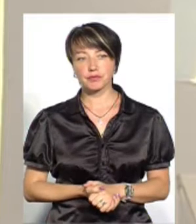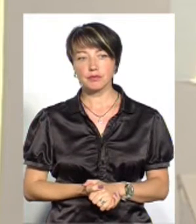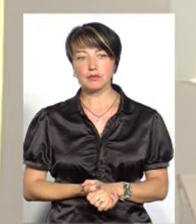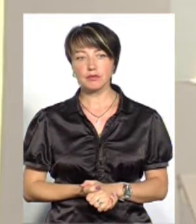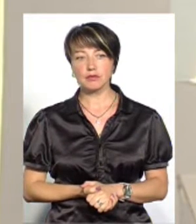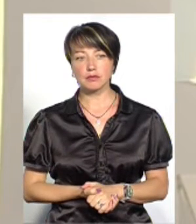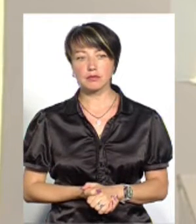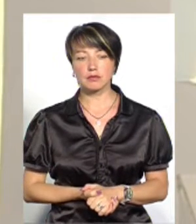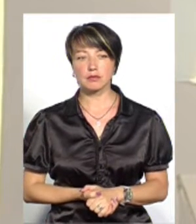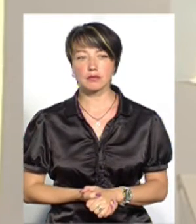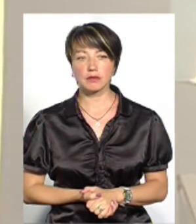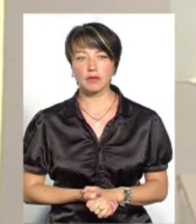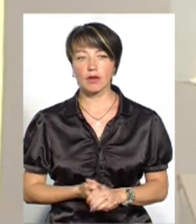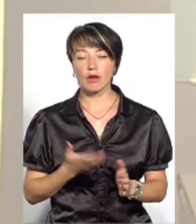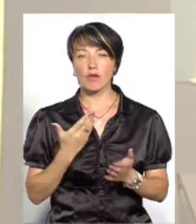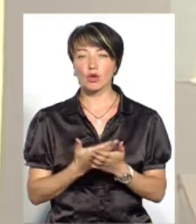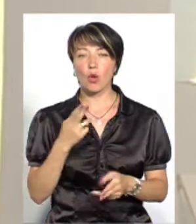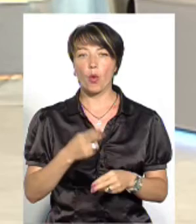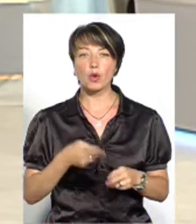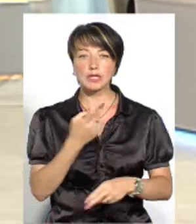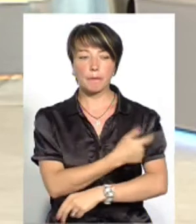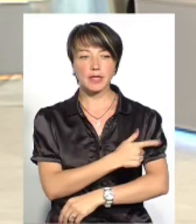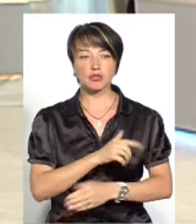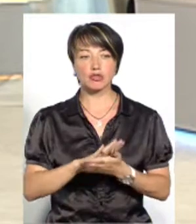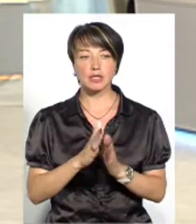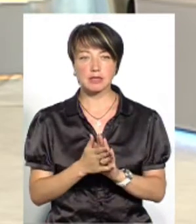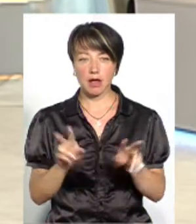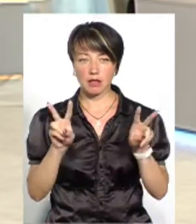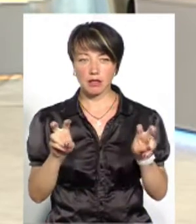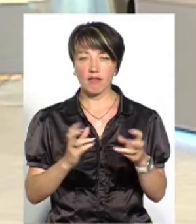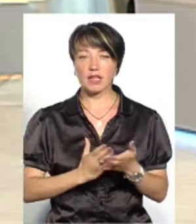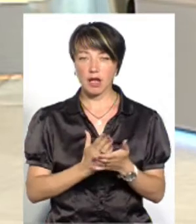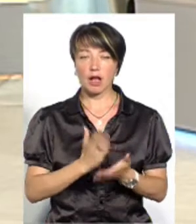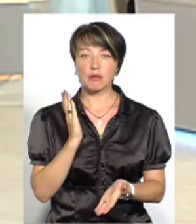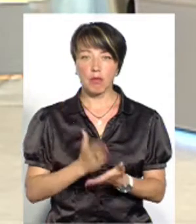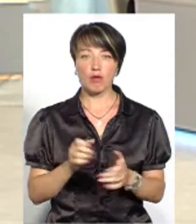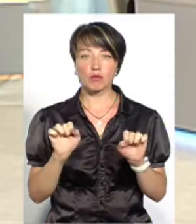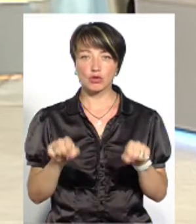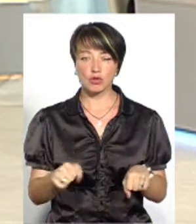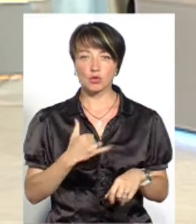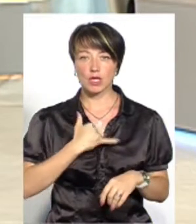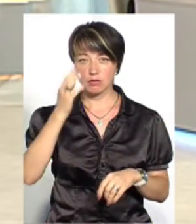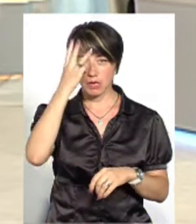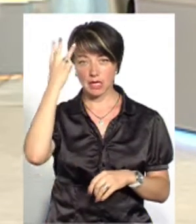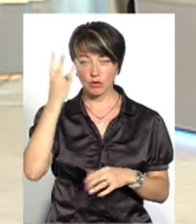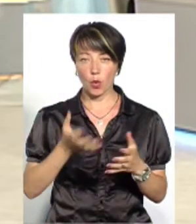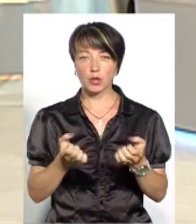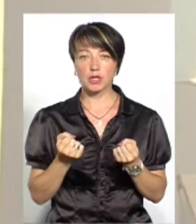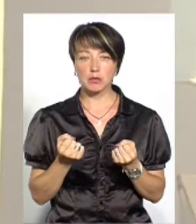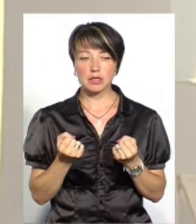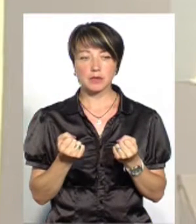про посттравматичний стан. Ветерани мають можливість у нас в Хмельницькому